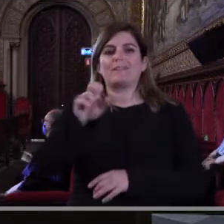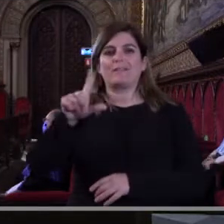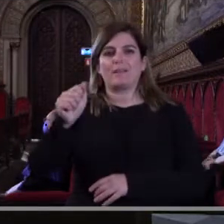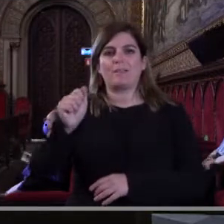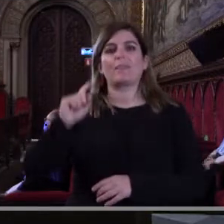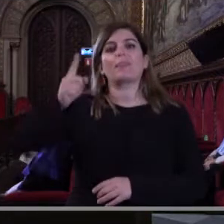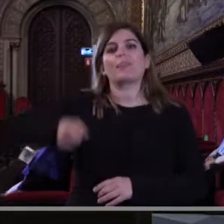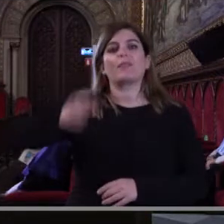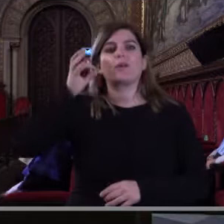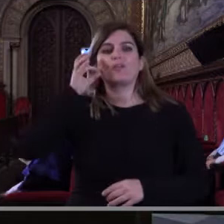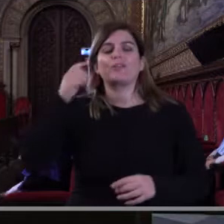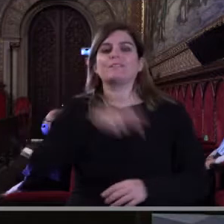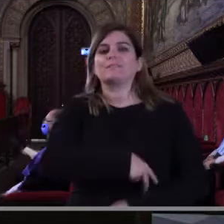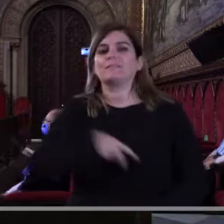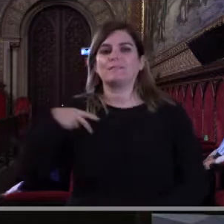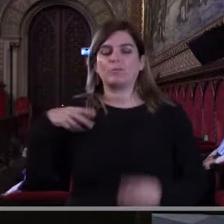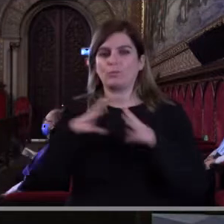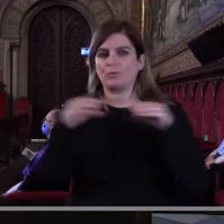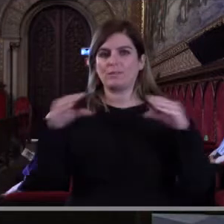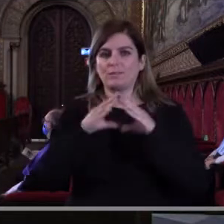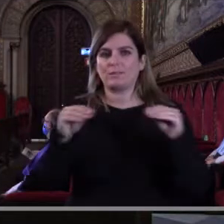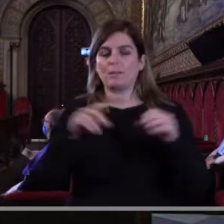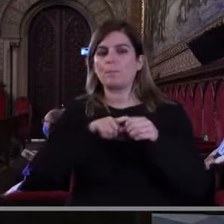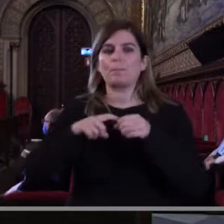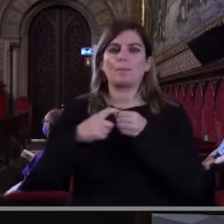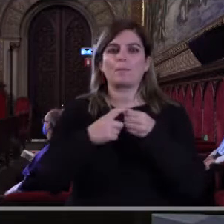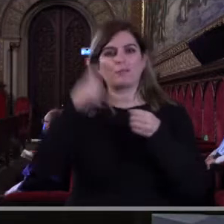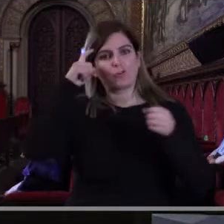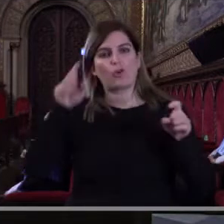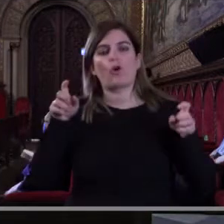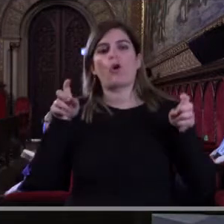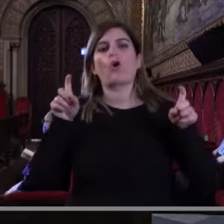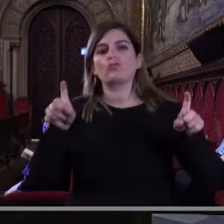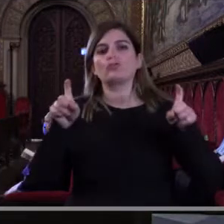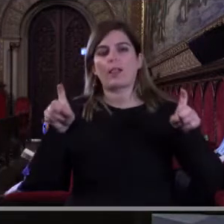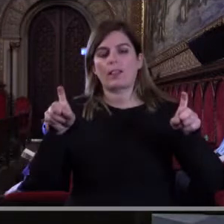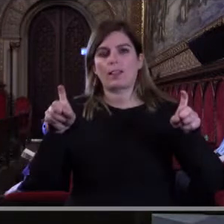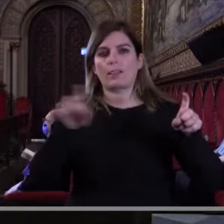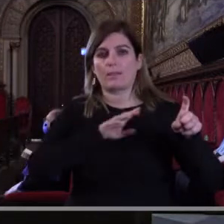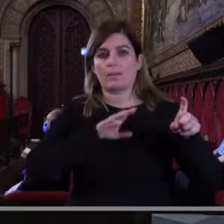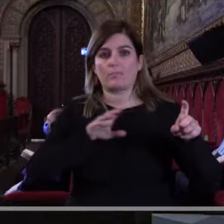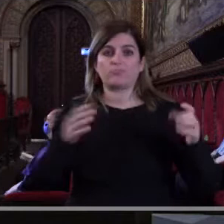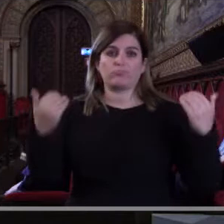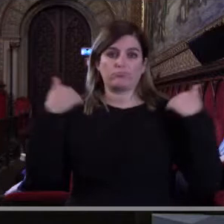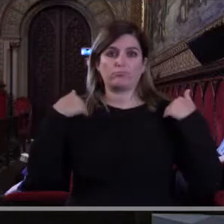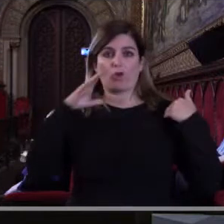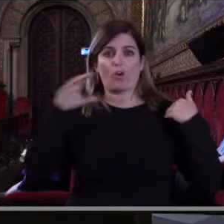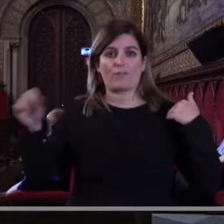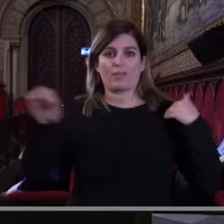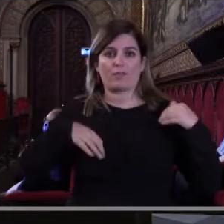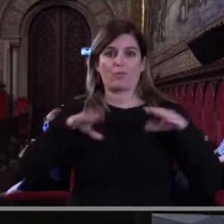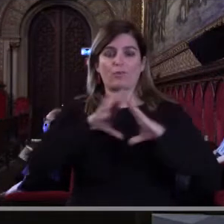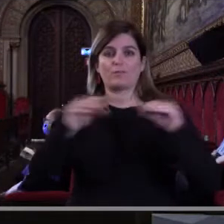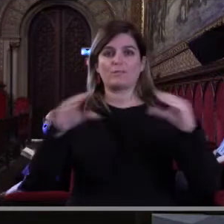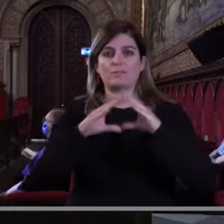directora general d'universitats, membres del Consell de Govern de la nostra universitat,